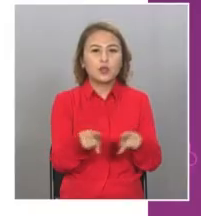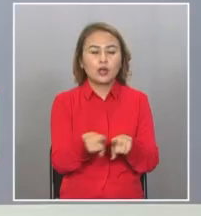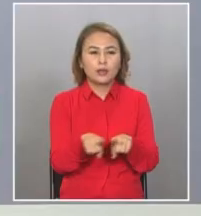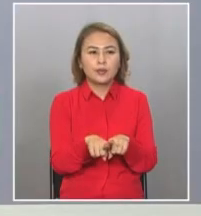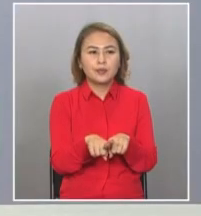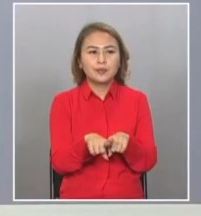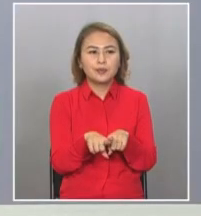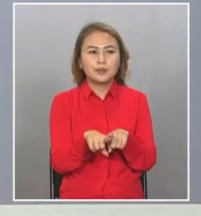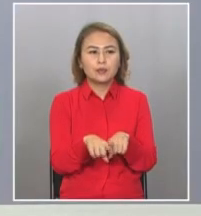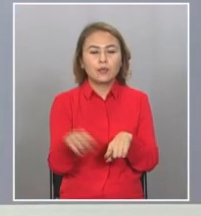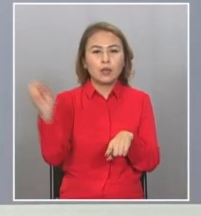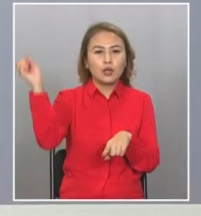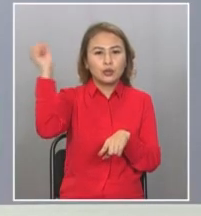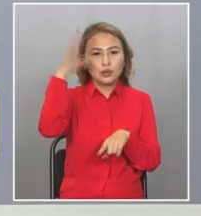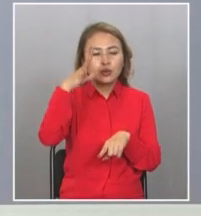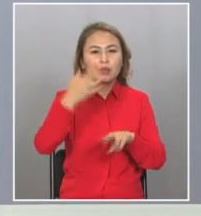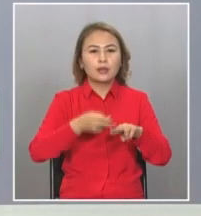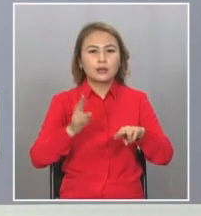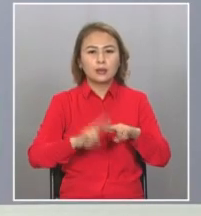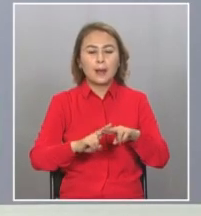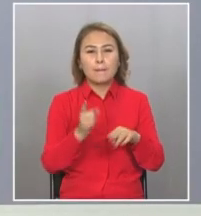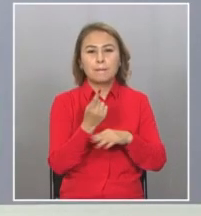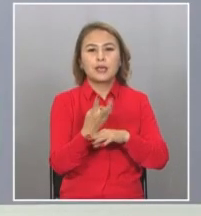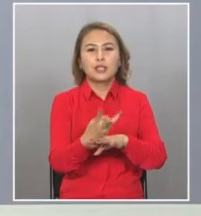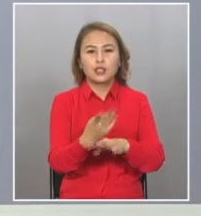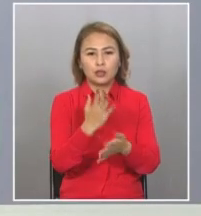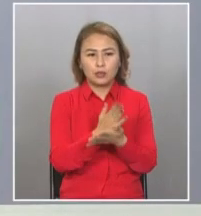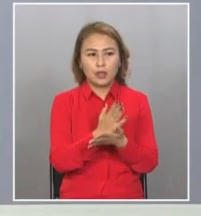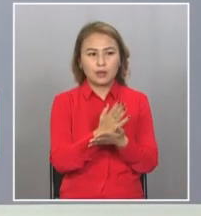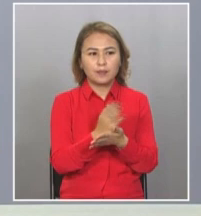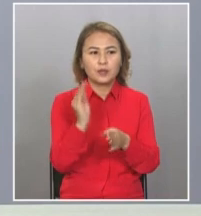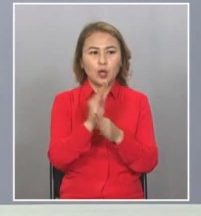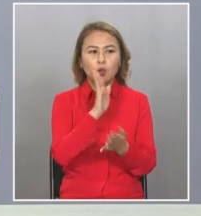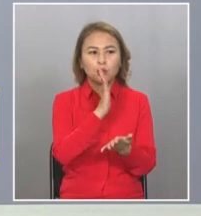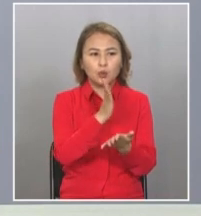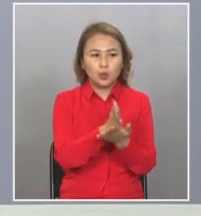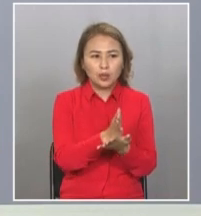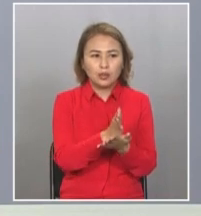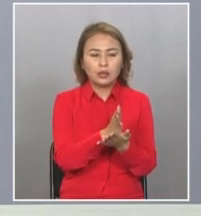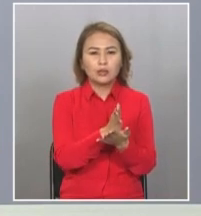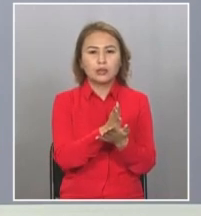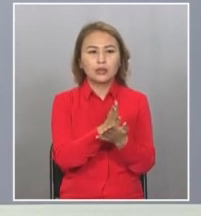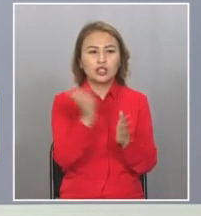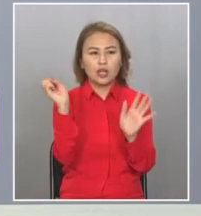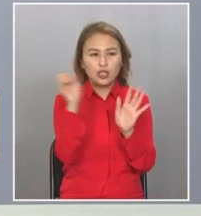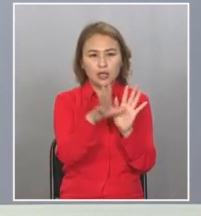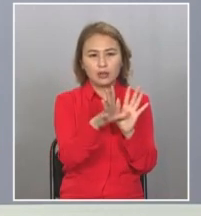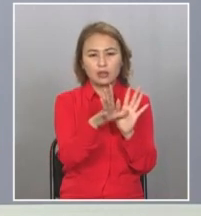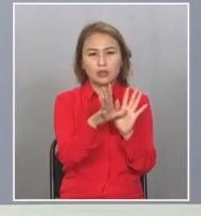мөлшері. Күн радиациясының бірнеше түрлері бар. Олар тура күн радиациясы,